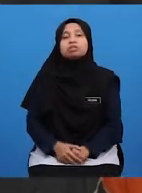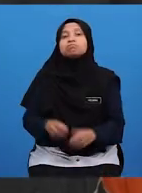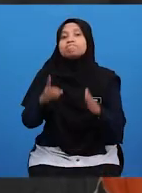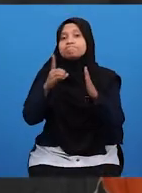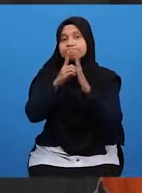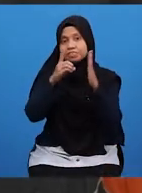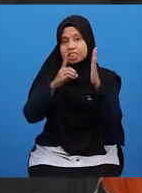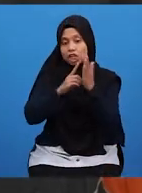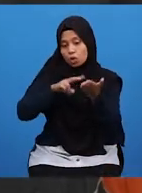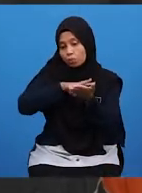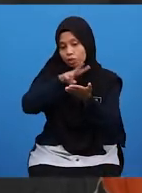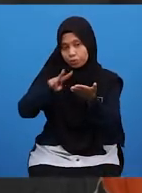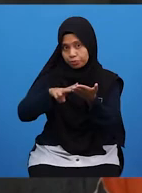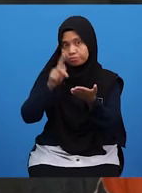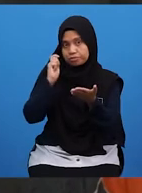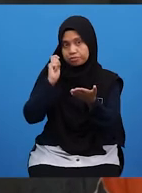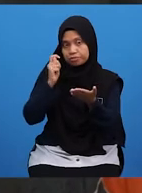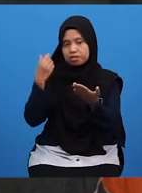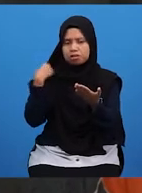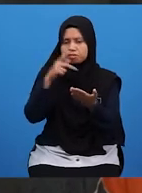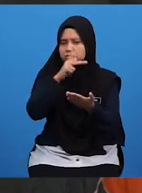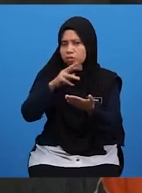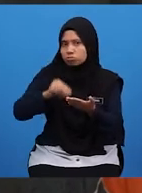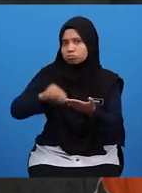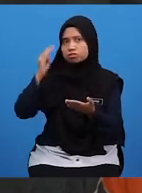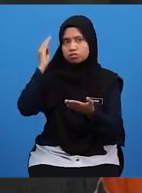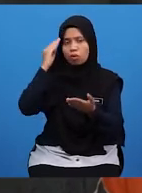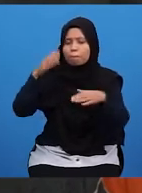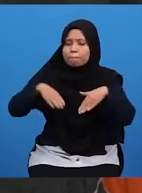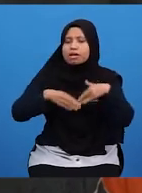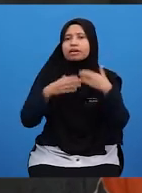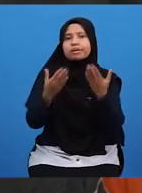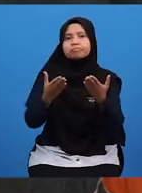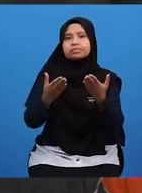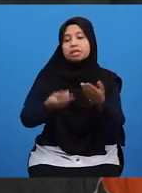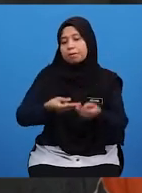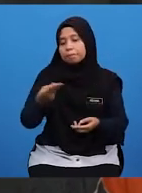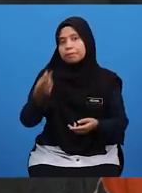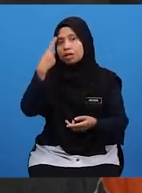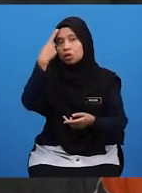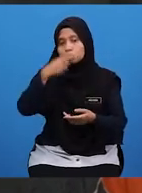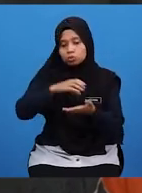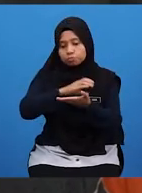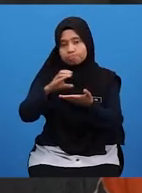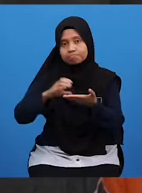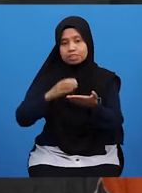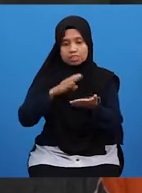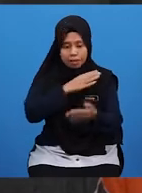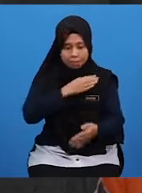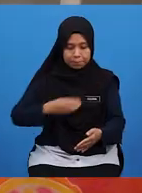Berdasarkan video yang telah disaksikan tadi, adakah murid-murid tahu bagaimanakah bahan untuk mencanting batik